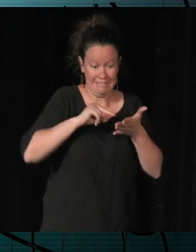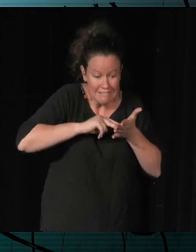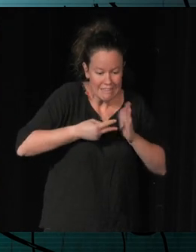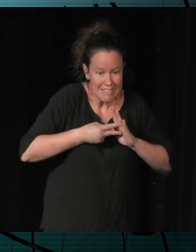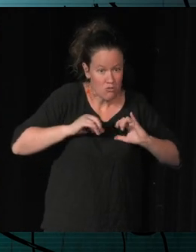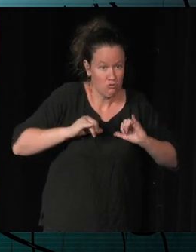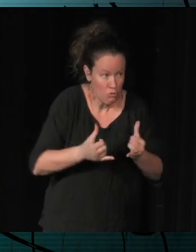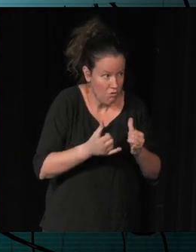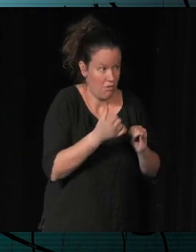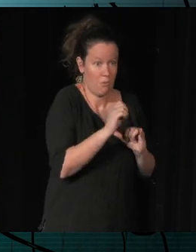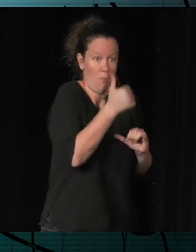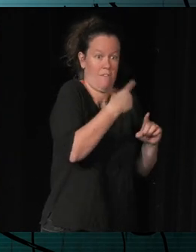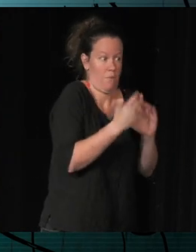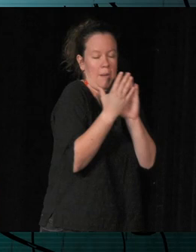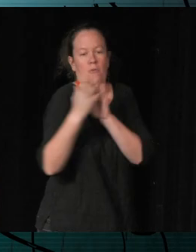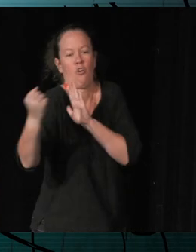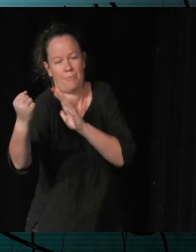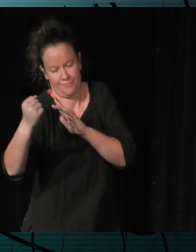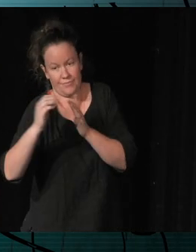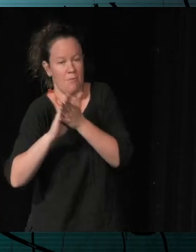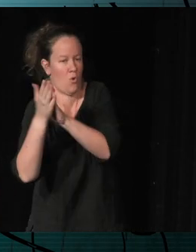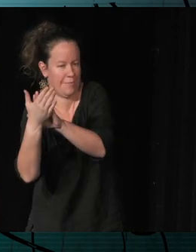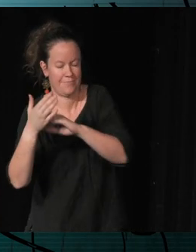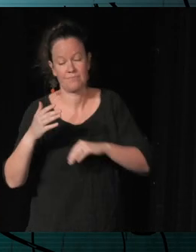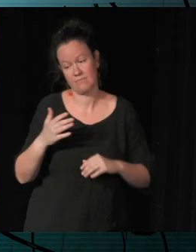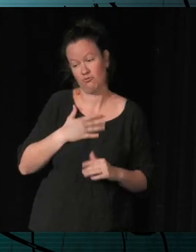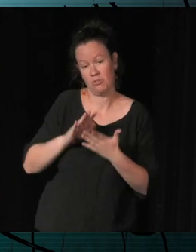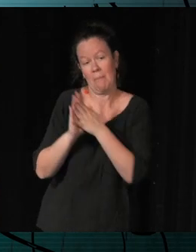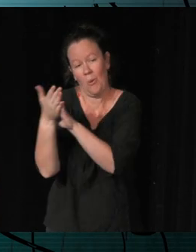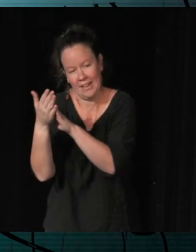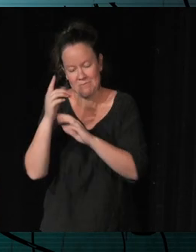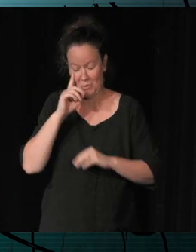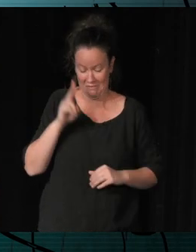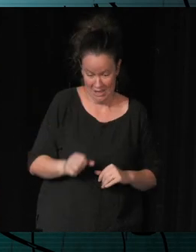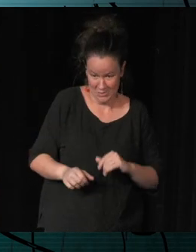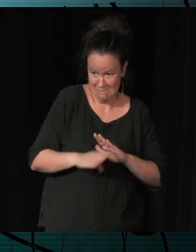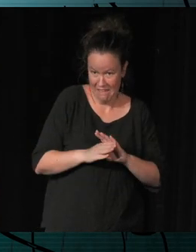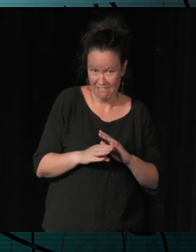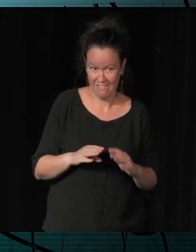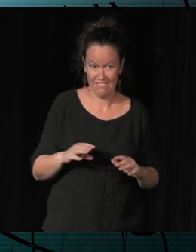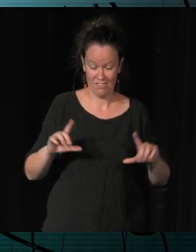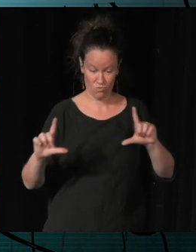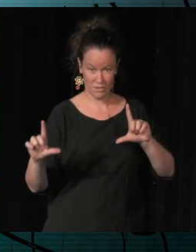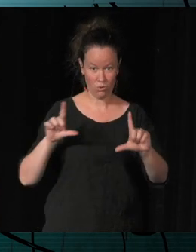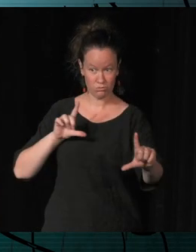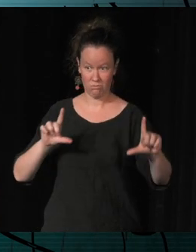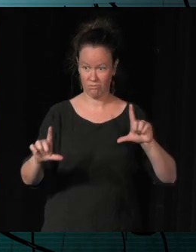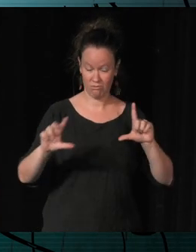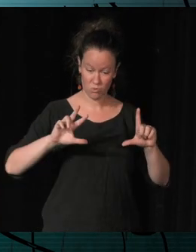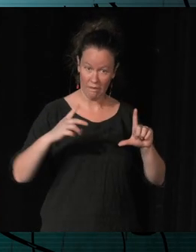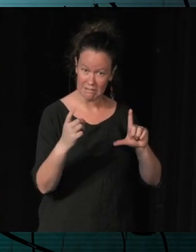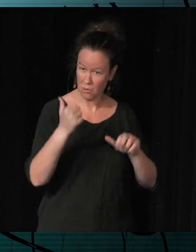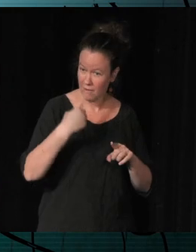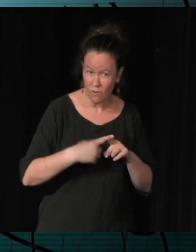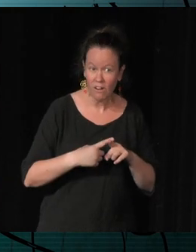heureusement qu'ils ont été améliorés parce que c'était le tout début on savait tellement pas ce qu'on était en train de faire c'était le début de la 3D juste avant j'avais